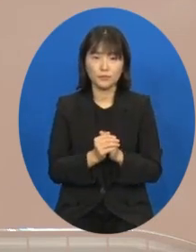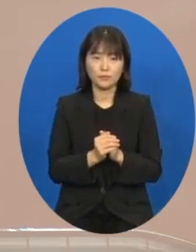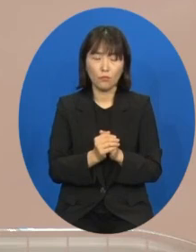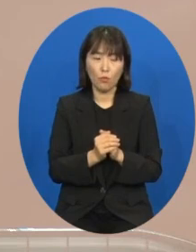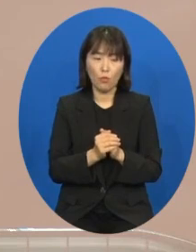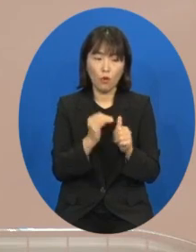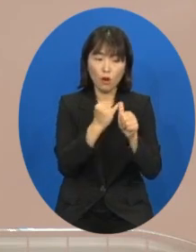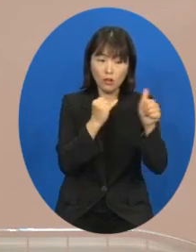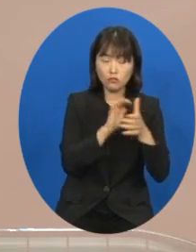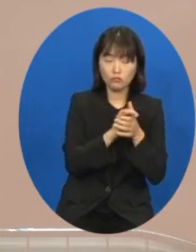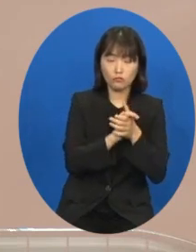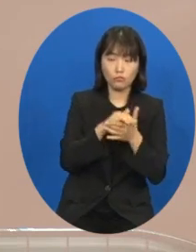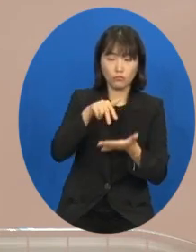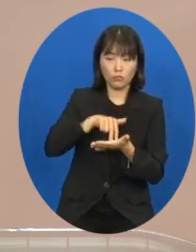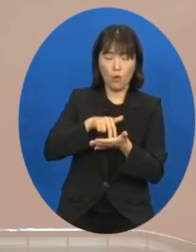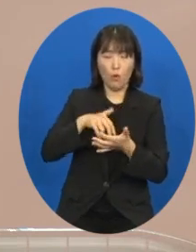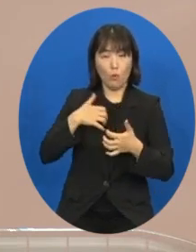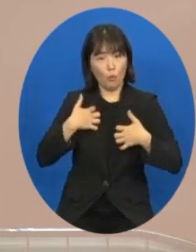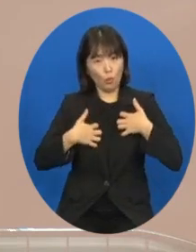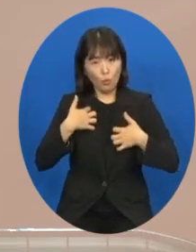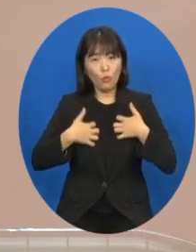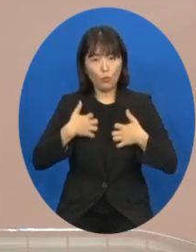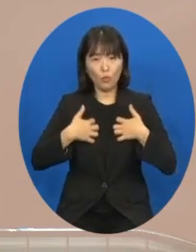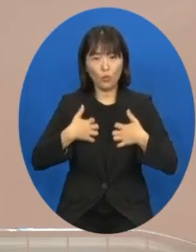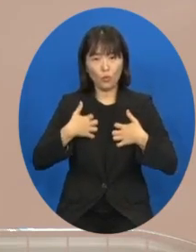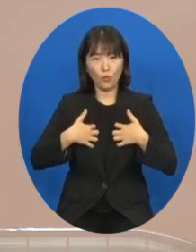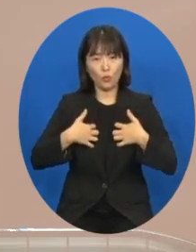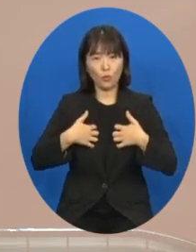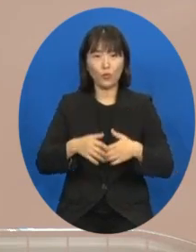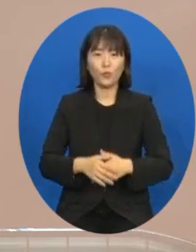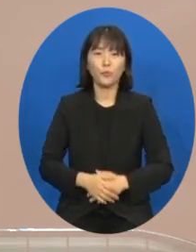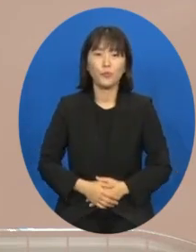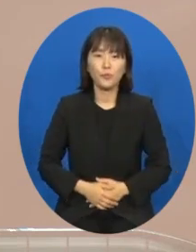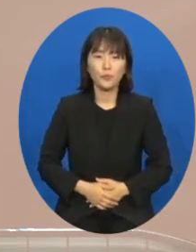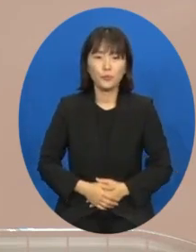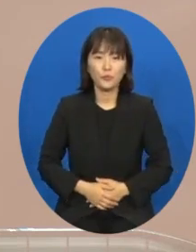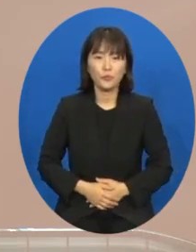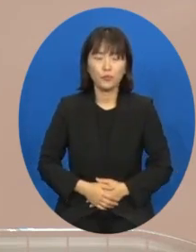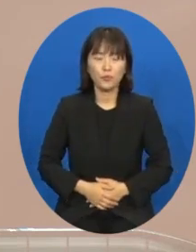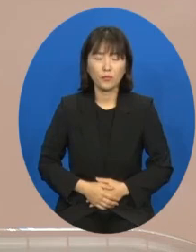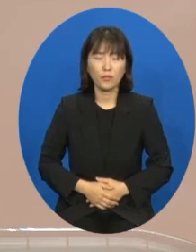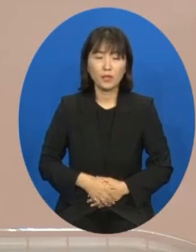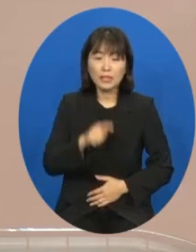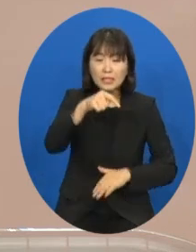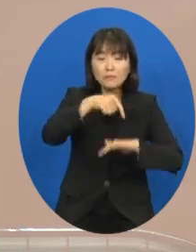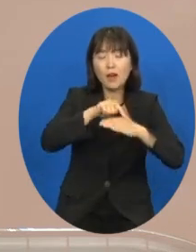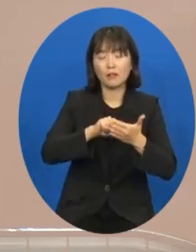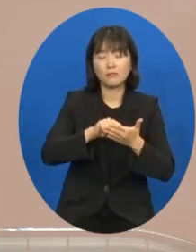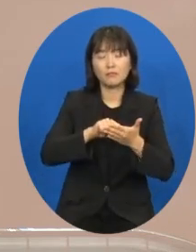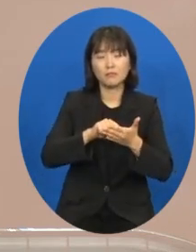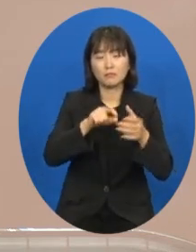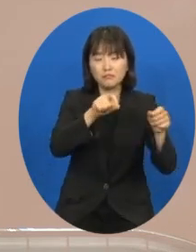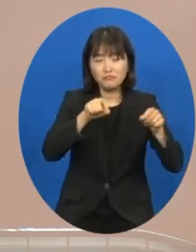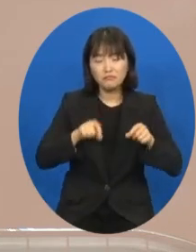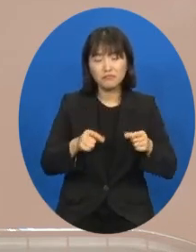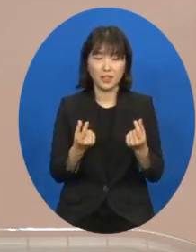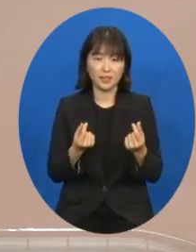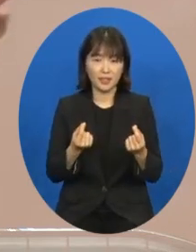들러리는 기쁘지요. 신랑의 들러리니까 꼭 그런 마음이다. 그런 말을